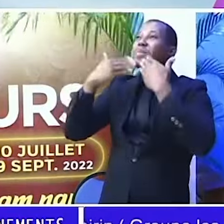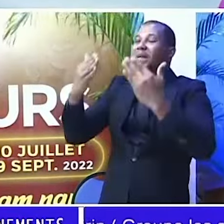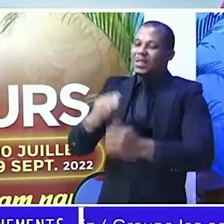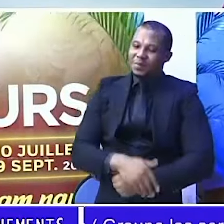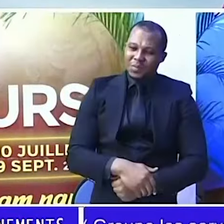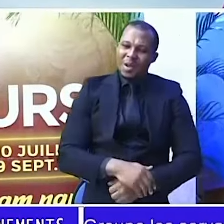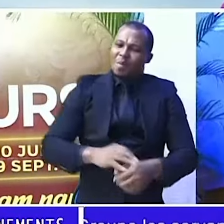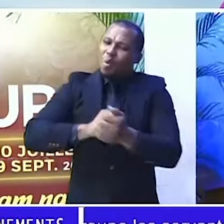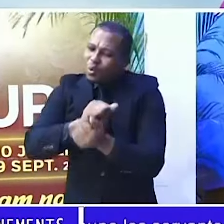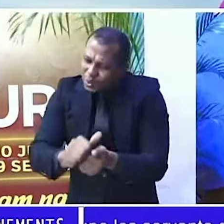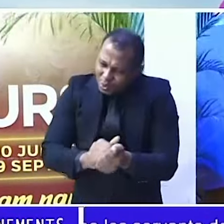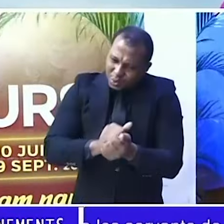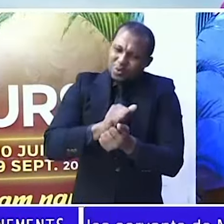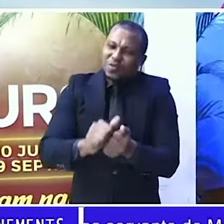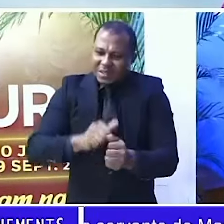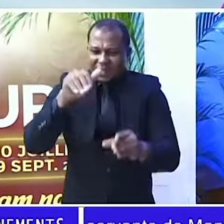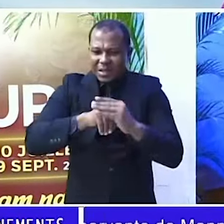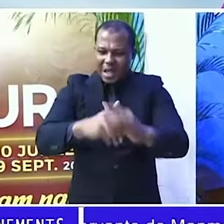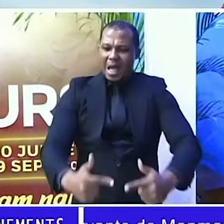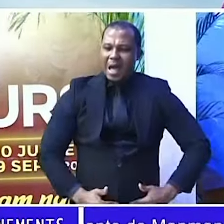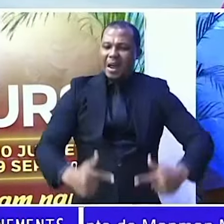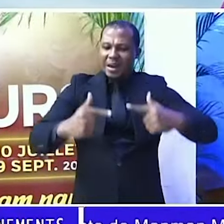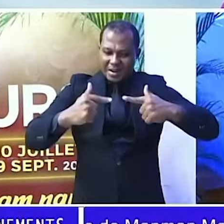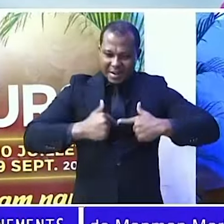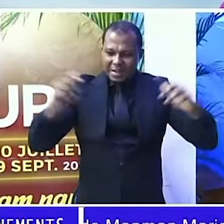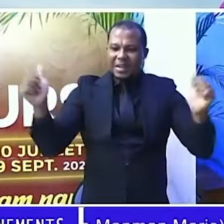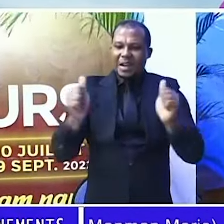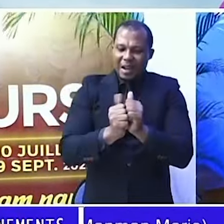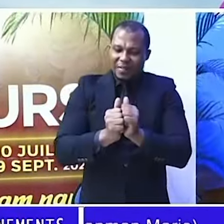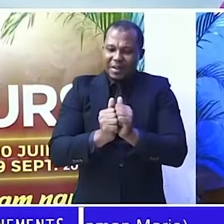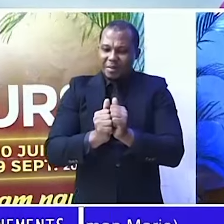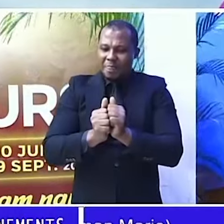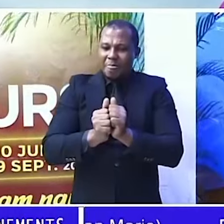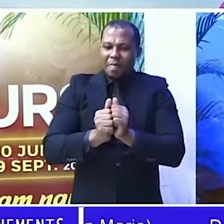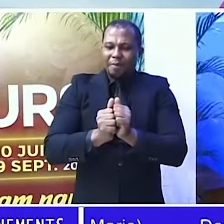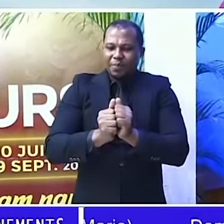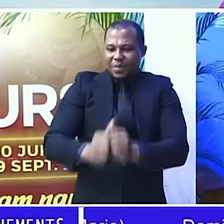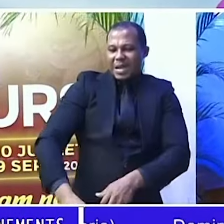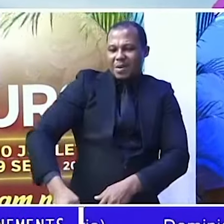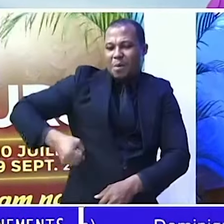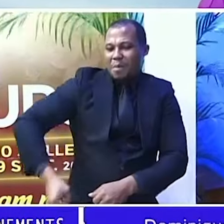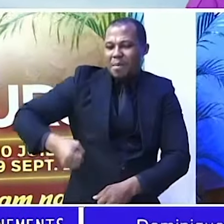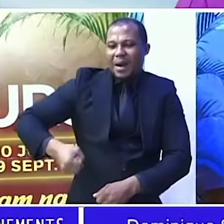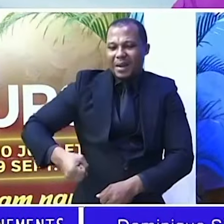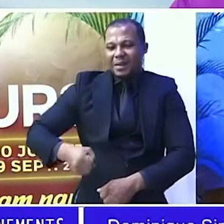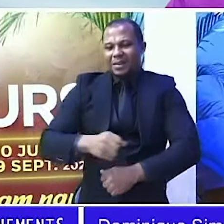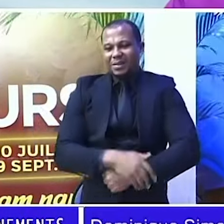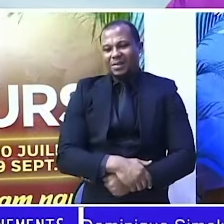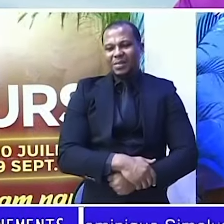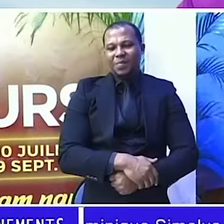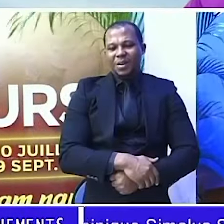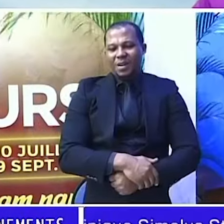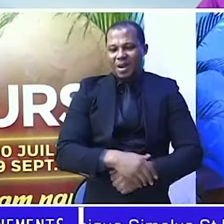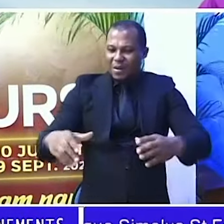passer garder yo dans la ria avec yo malette yo sac zorier avec yo panier